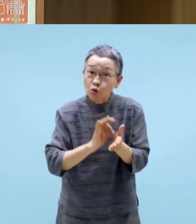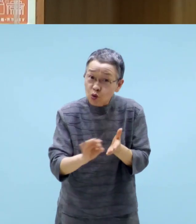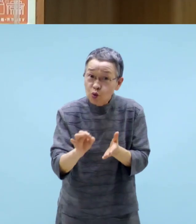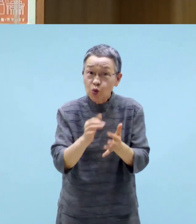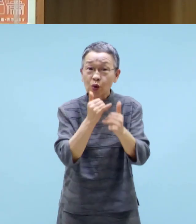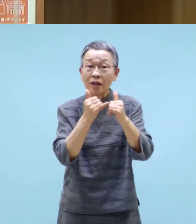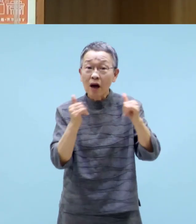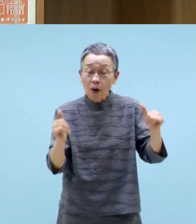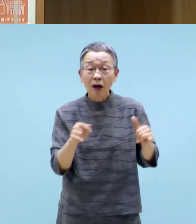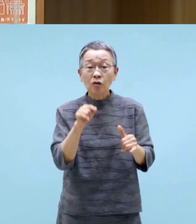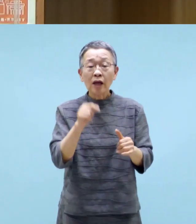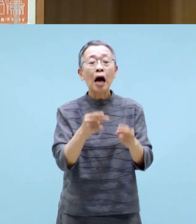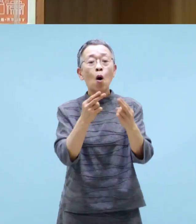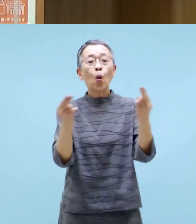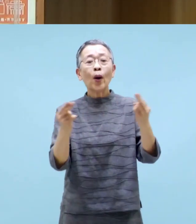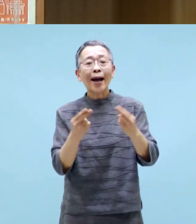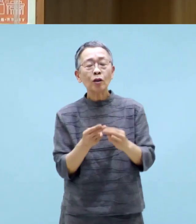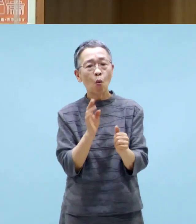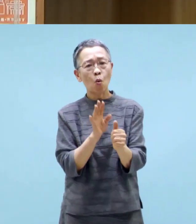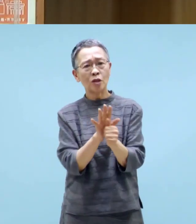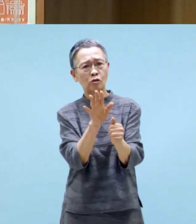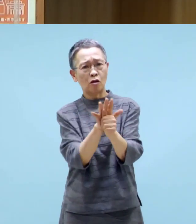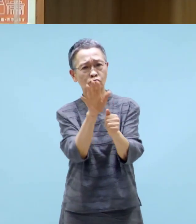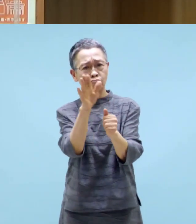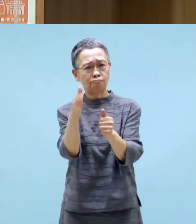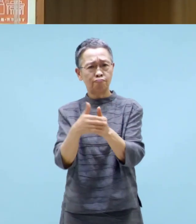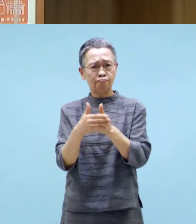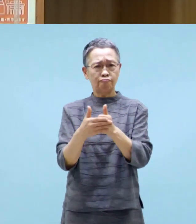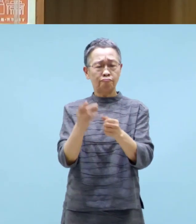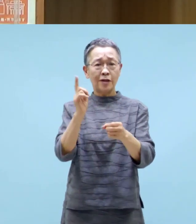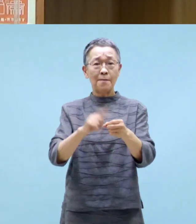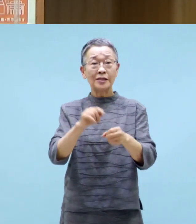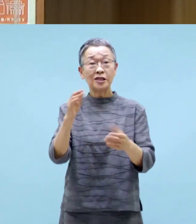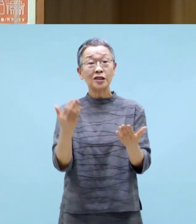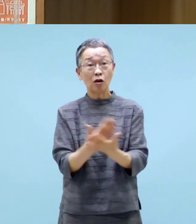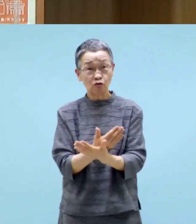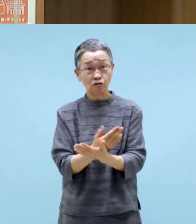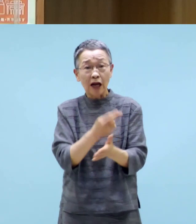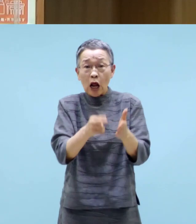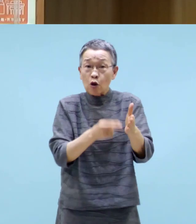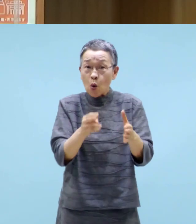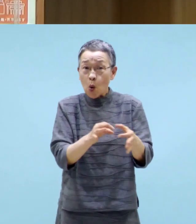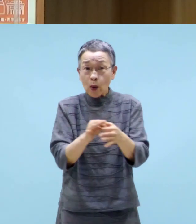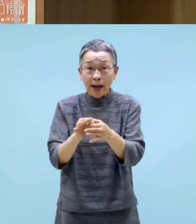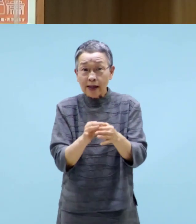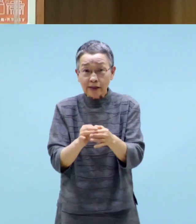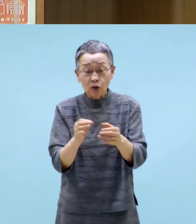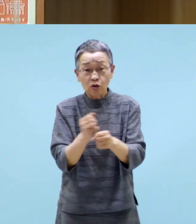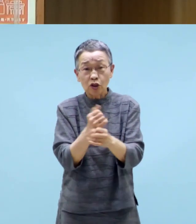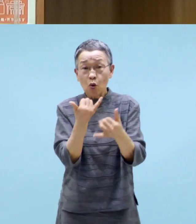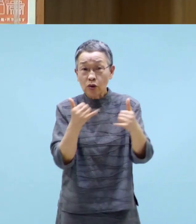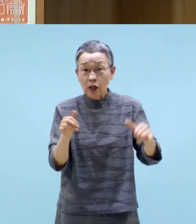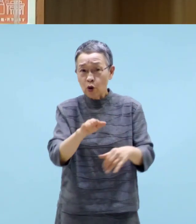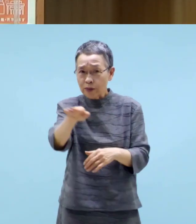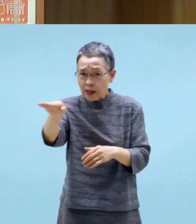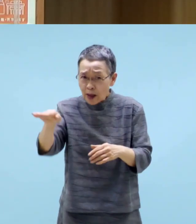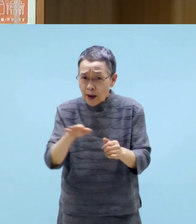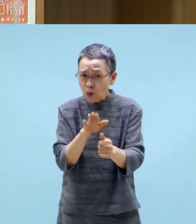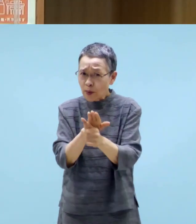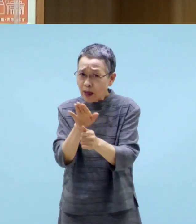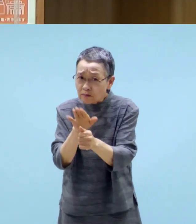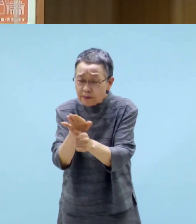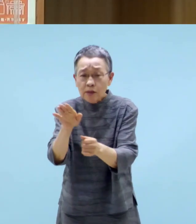れが北海道を助けるためにもなるし、その旅行関連の事業者の皆様のためにもなるので、そ